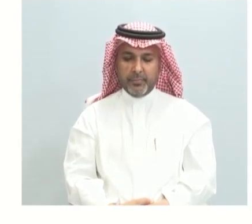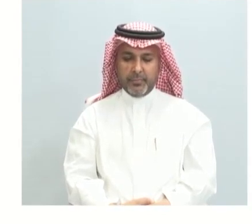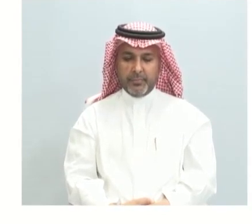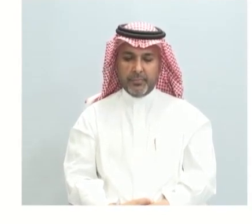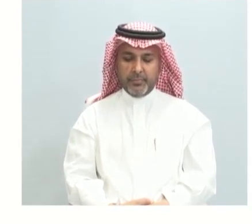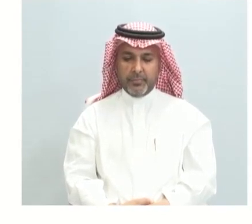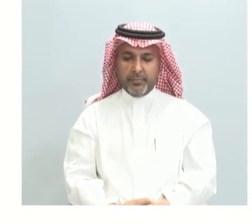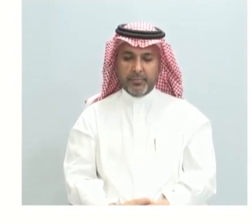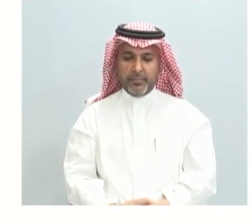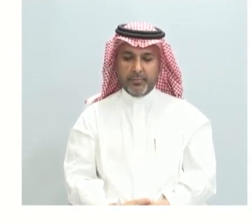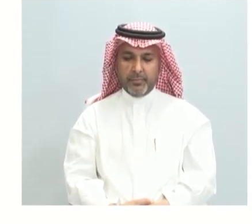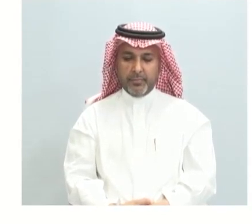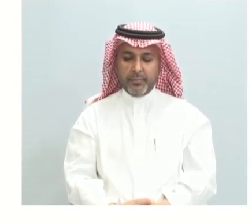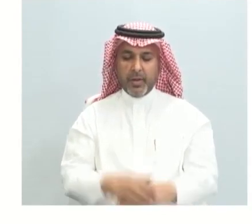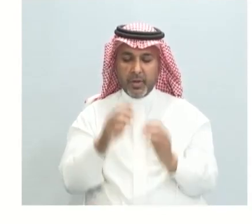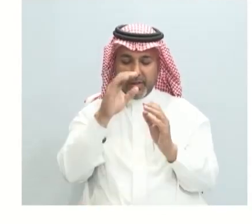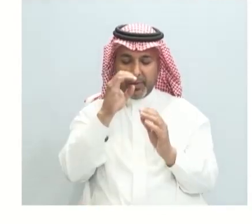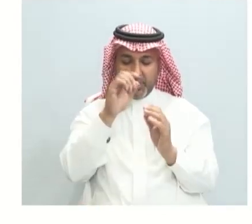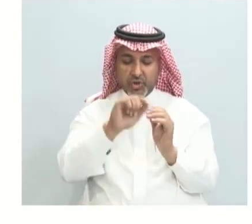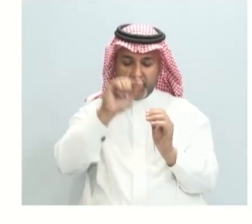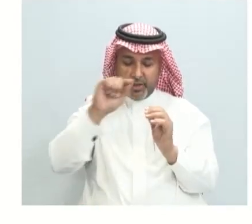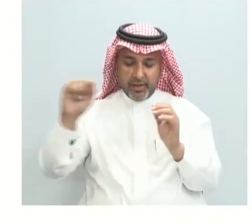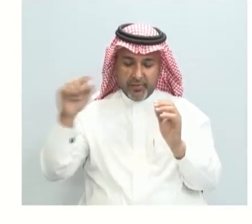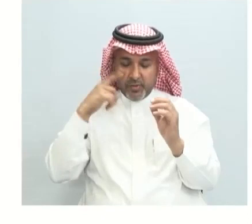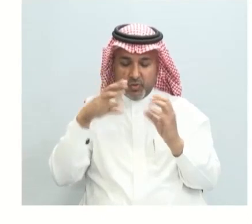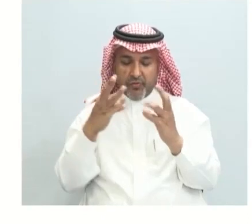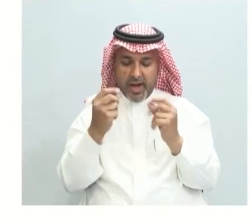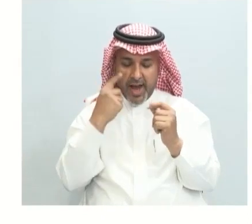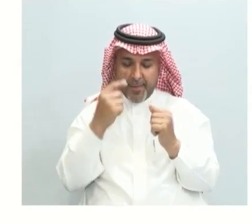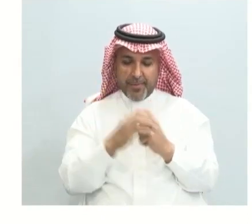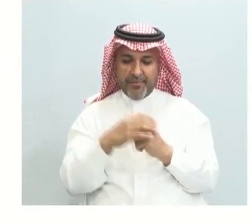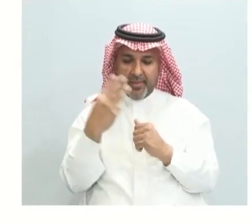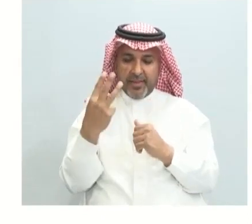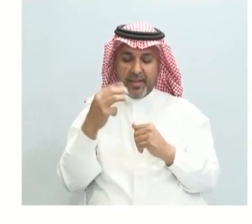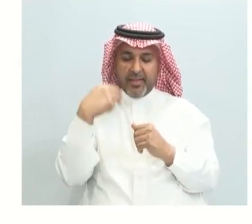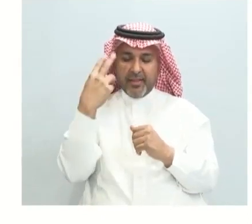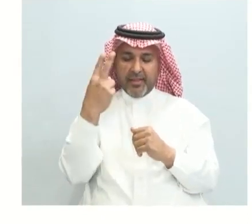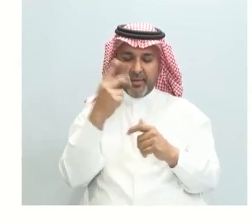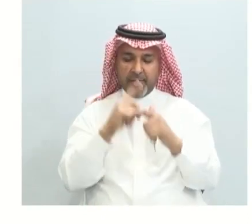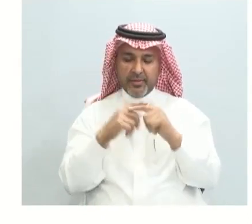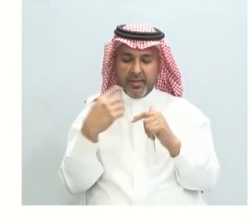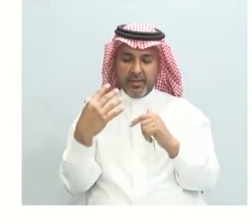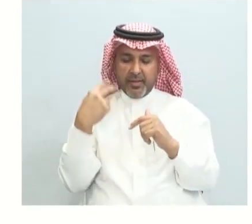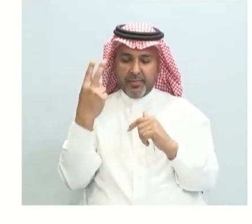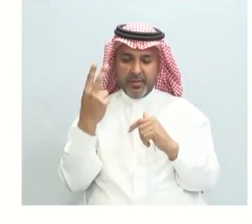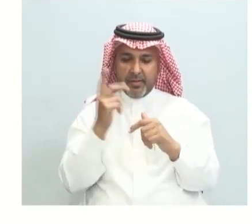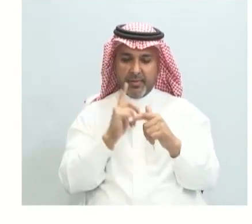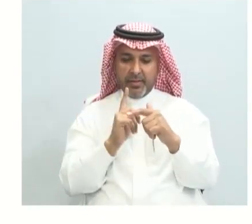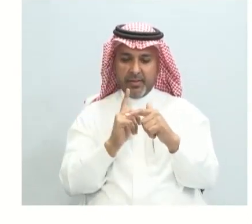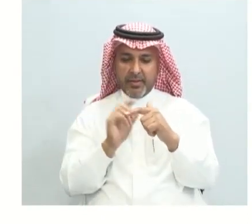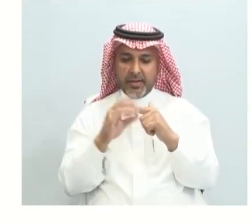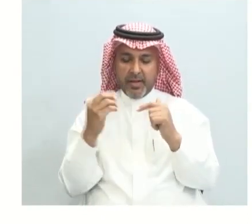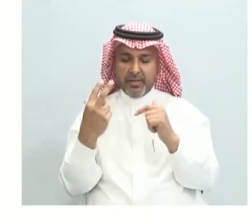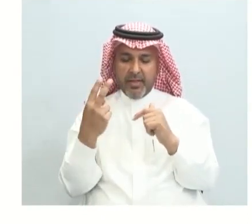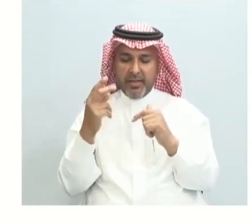بقول الجذر التربيعي ل 3 تربيع ئ 4 تربيع ناص 2 في 3 في 4